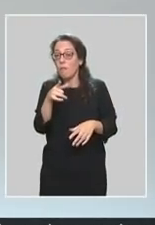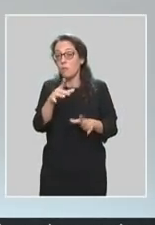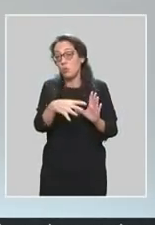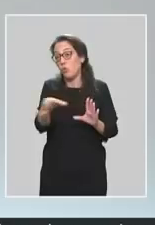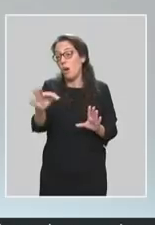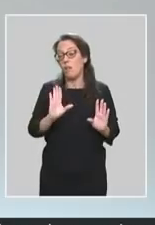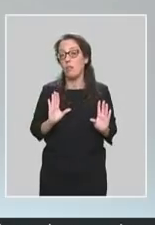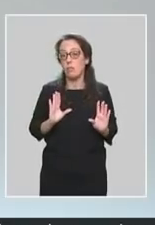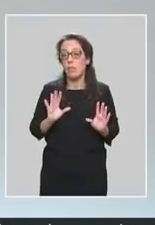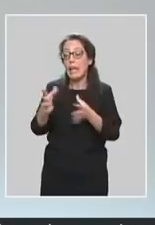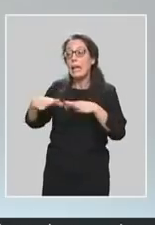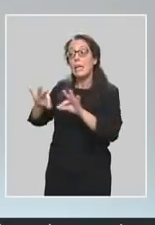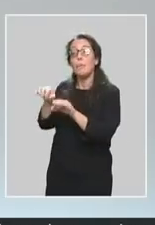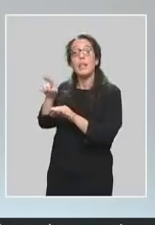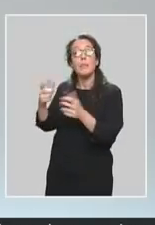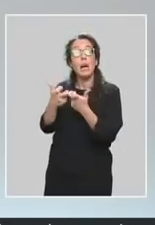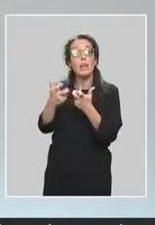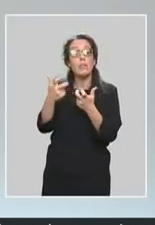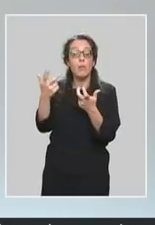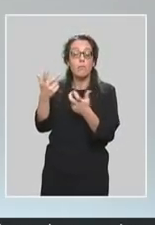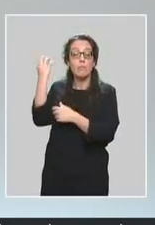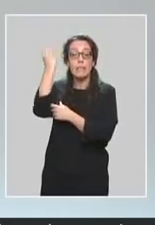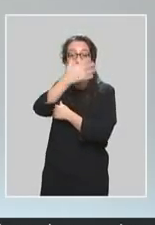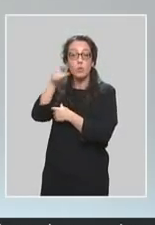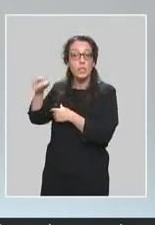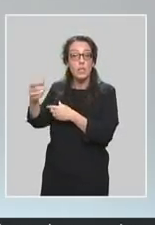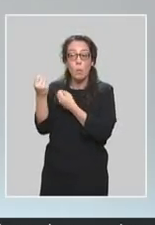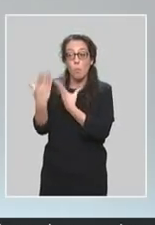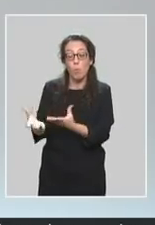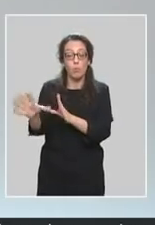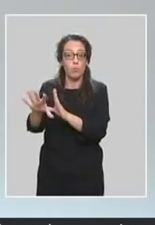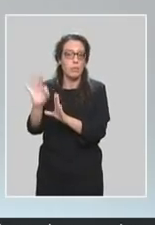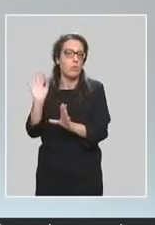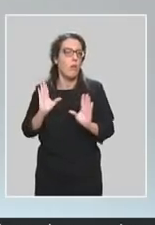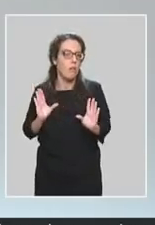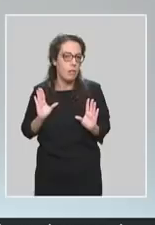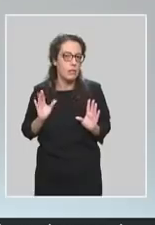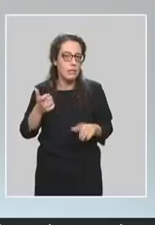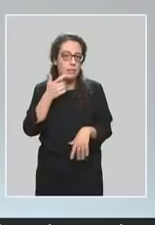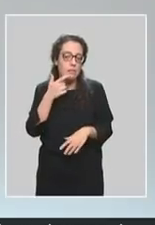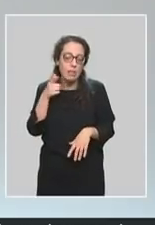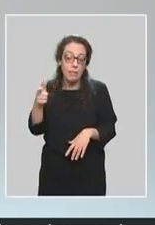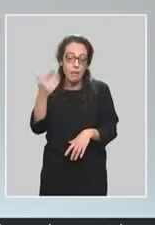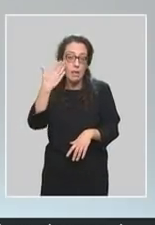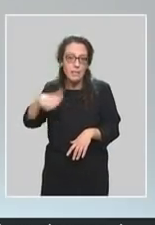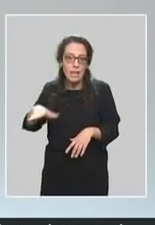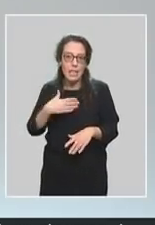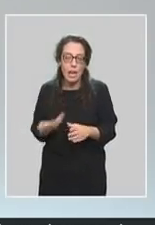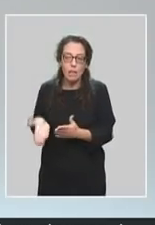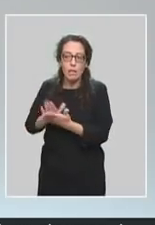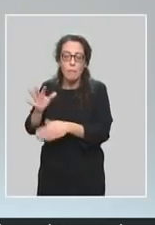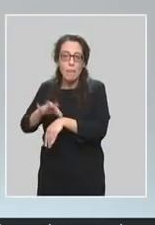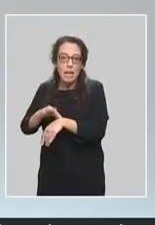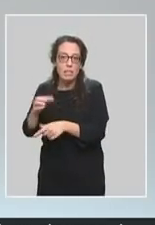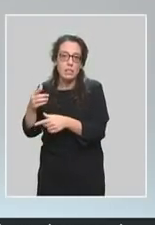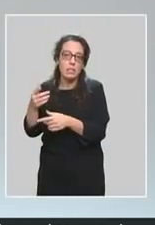pays qui le font, comme par exemple les États-Unis, le font de façon facultative. On sait qu'ils ont des facteurs de comorbidité supérieurs aux nôtres, enfin